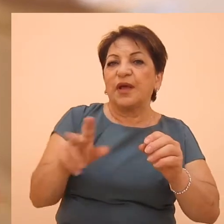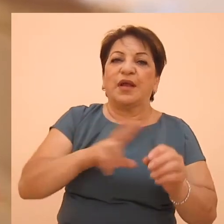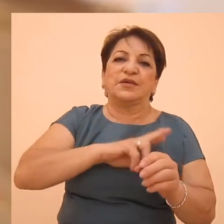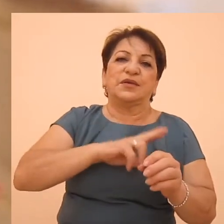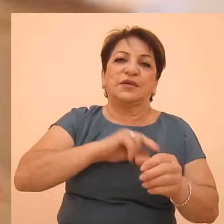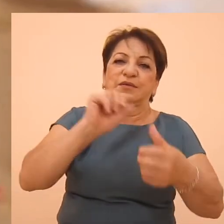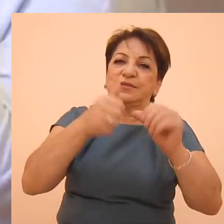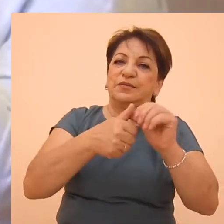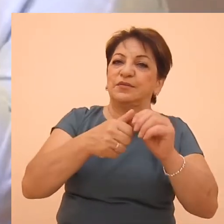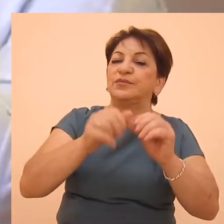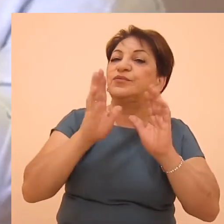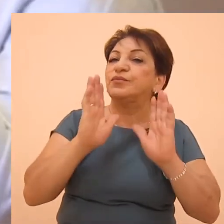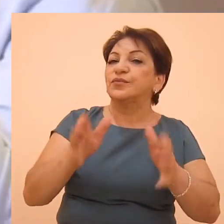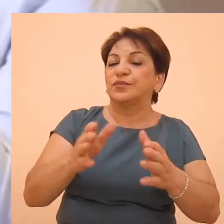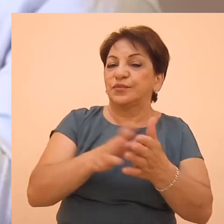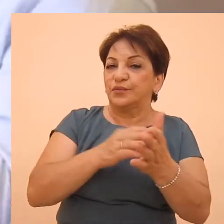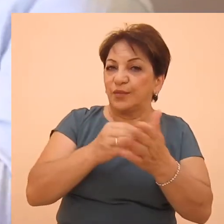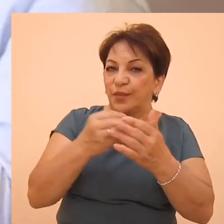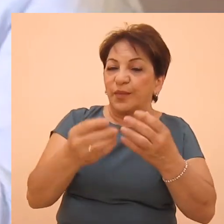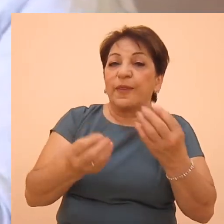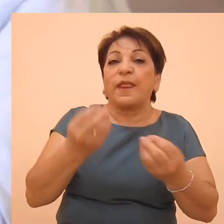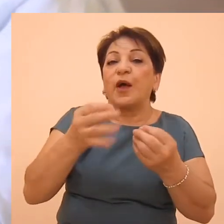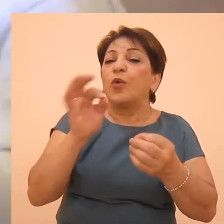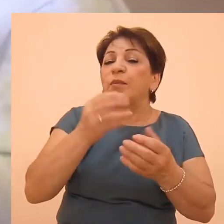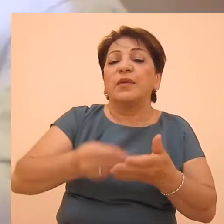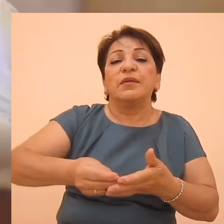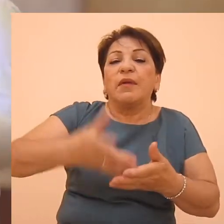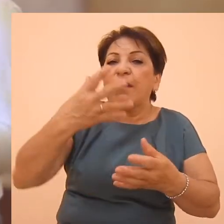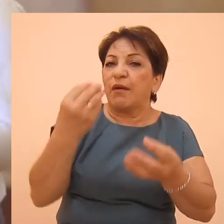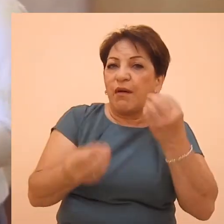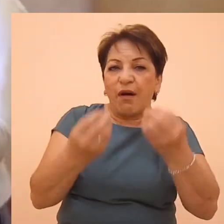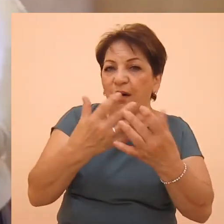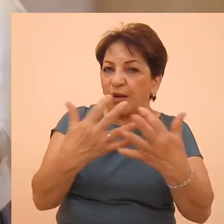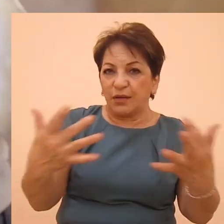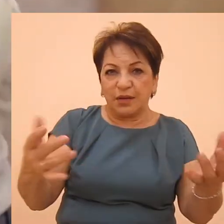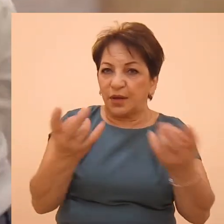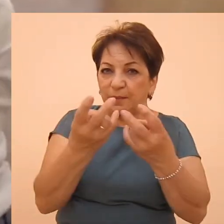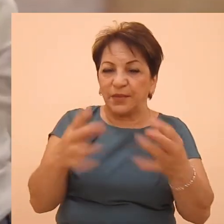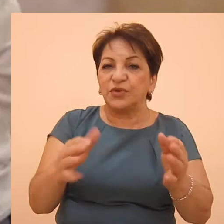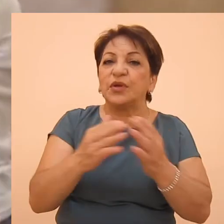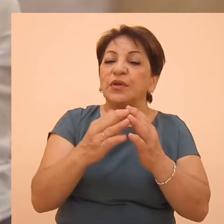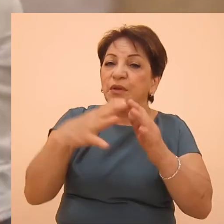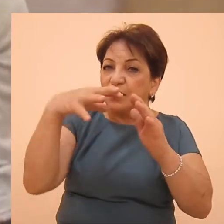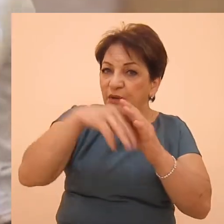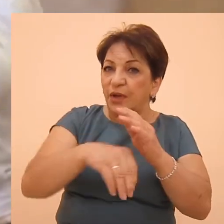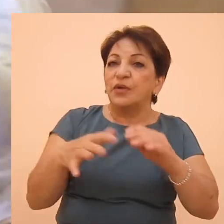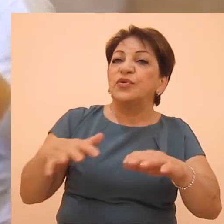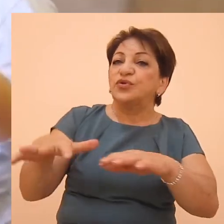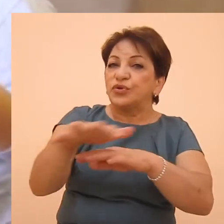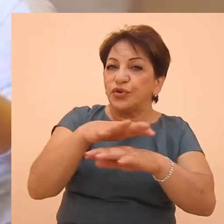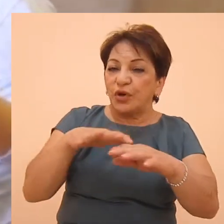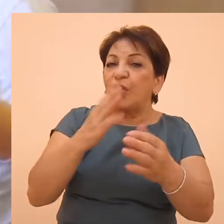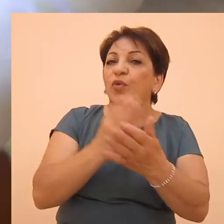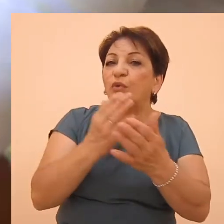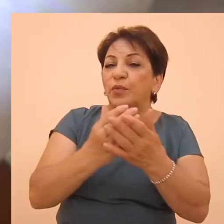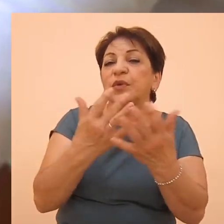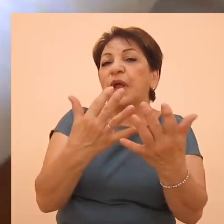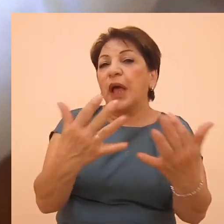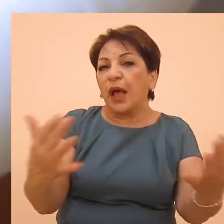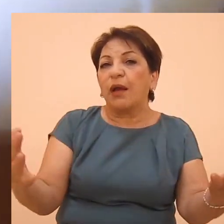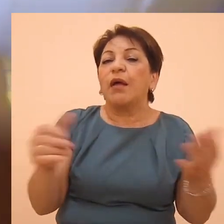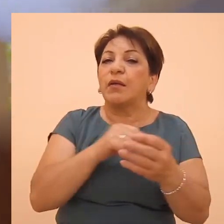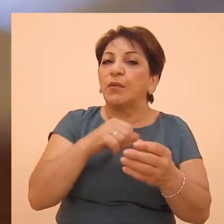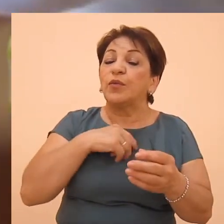ընկերասիրությանը։ Խաղալու համար թանկ խաղալիքներ պետք չեն։ Կարող եք օգտագործել տանը և շրջակայքում գտնվող իրերը,